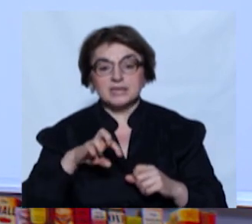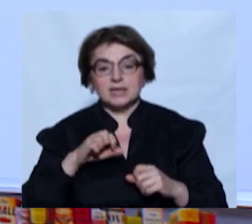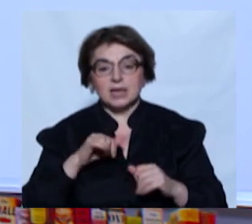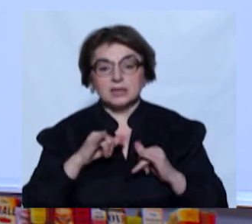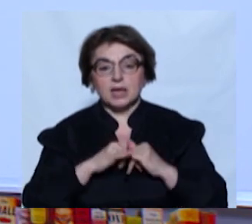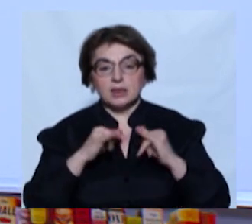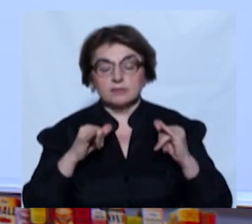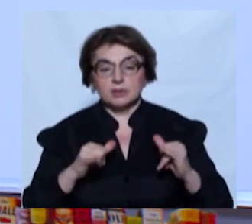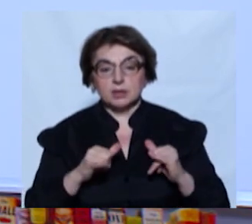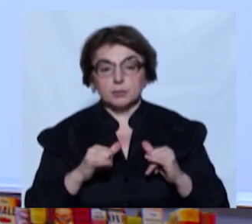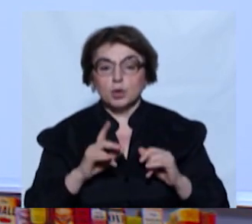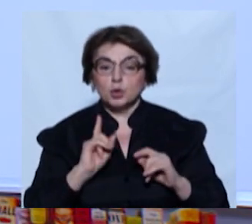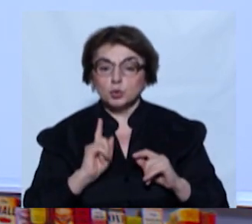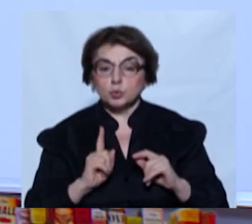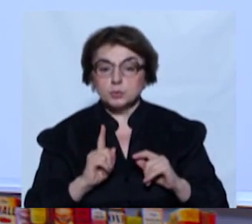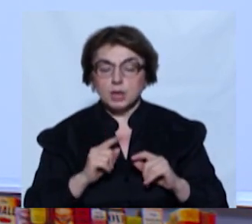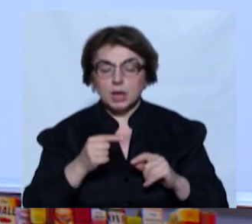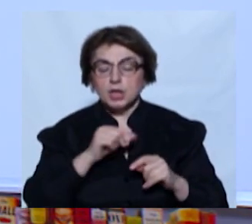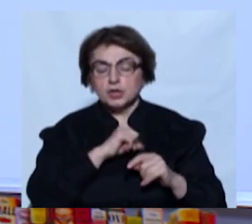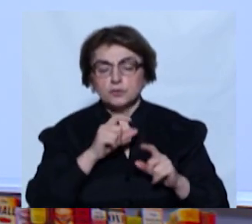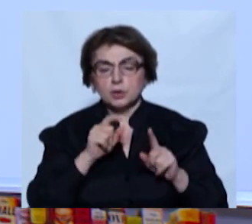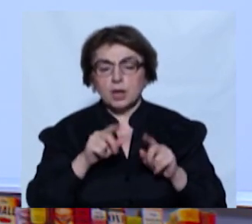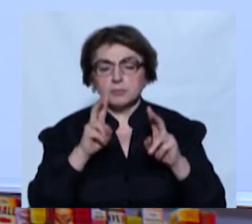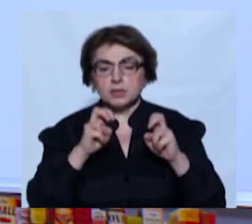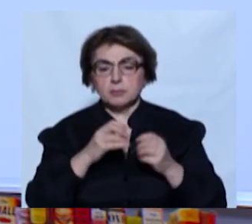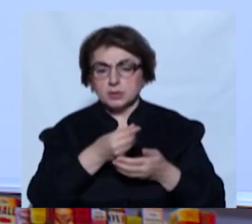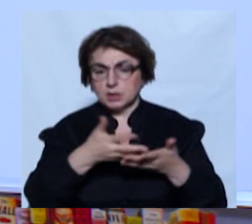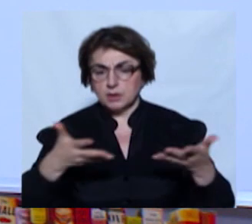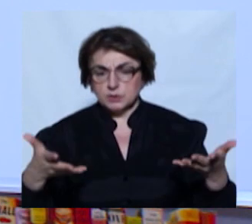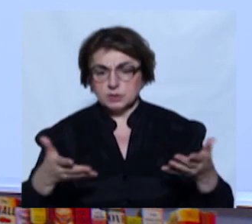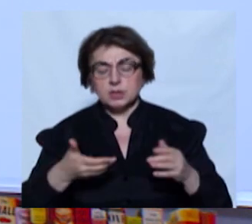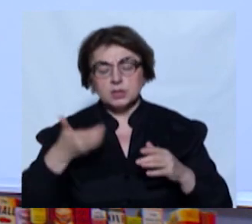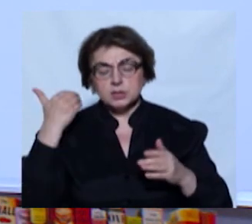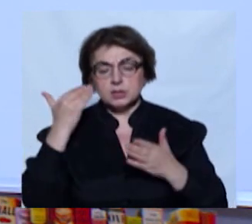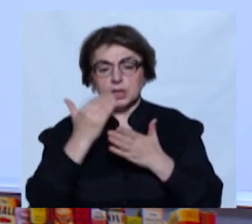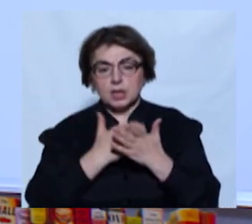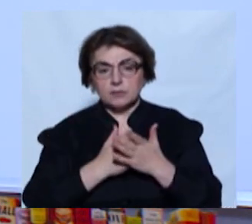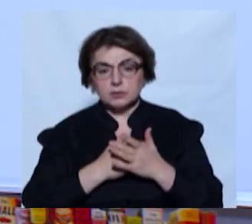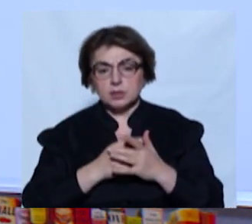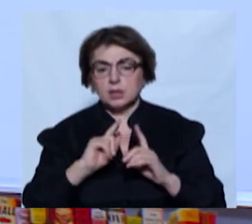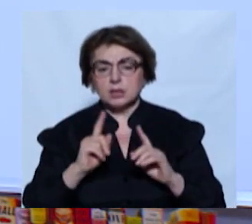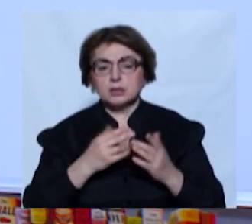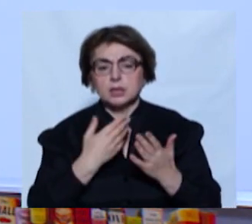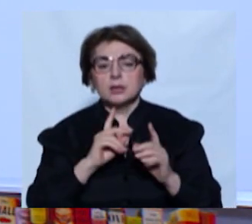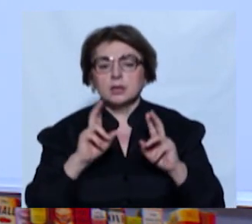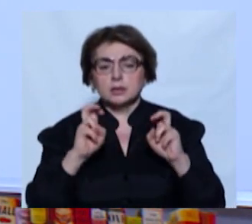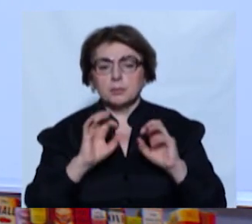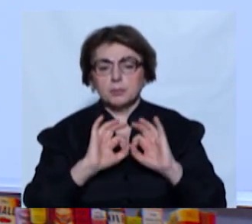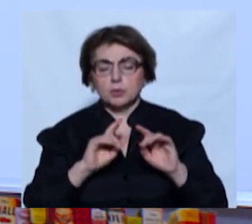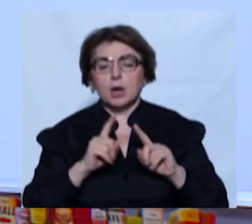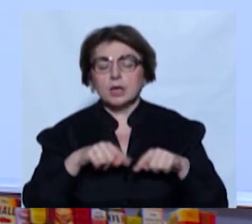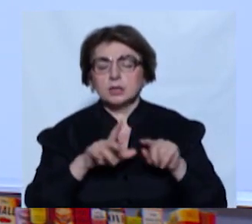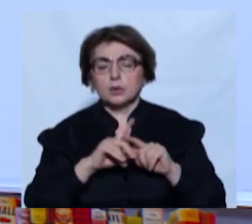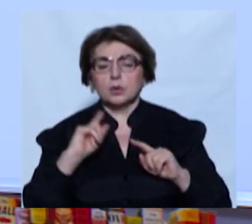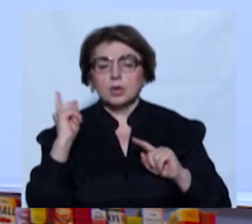განვითარებაზე. თუმცა ვიდრე უშუალოდ გავშლიდეთ ამ თემას, ასევე მინდა გაგახსენოთ წინა გაკვეთილზე განხილული საკითხი, ეს გახდათ გარემოს